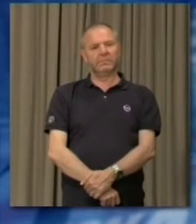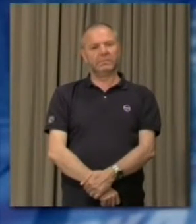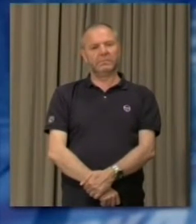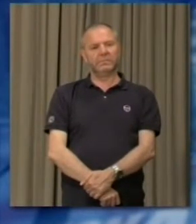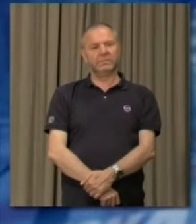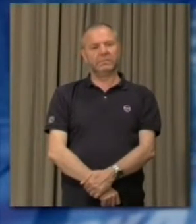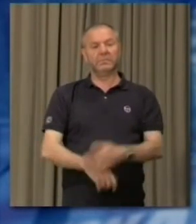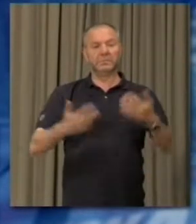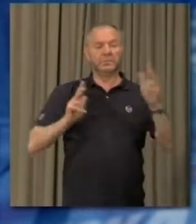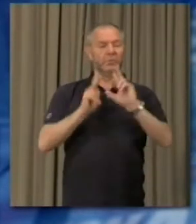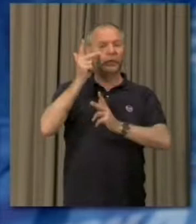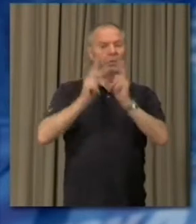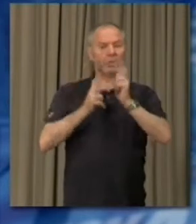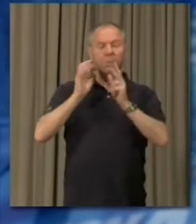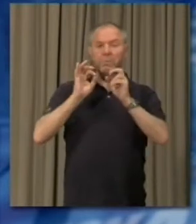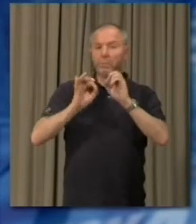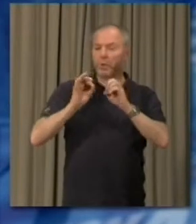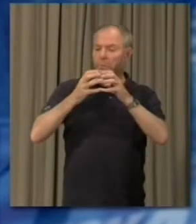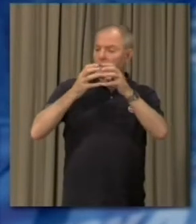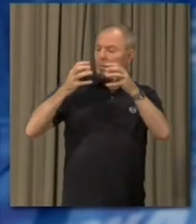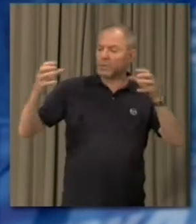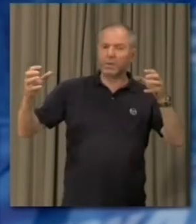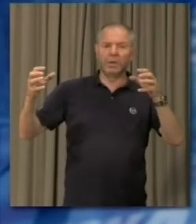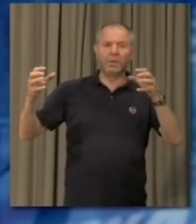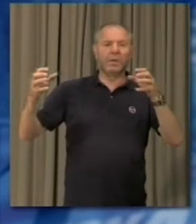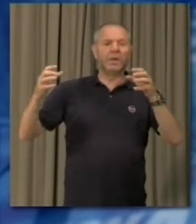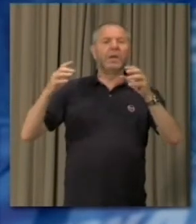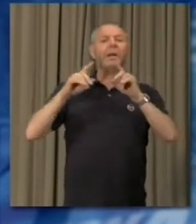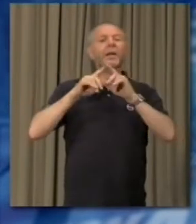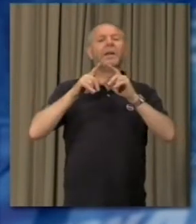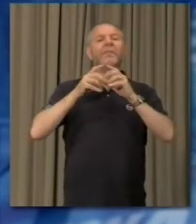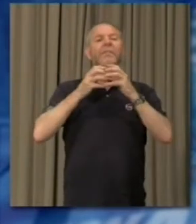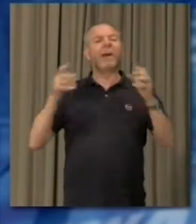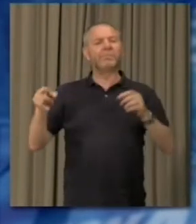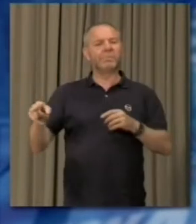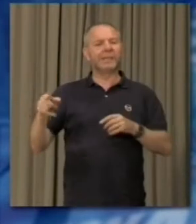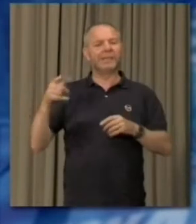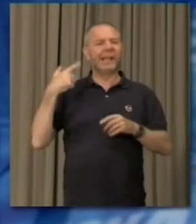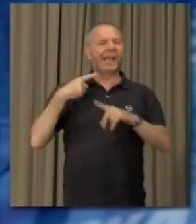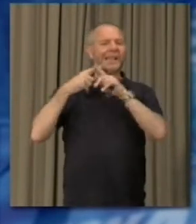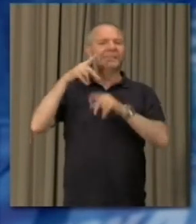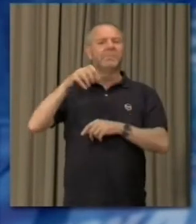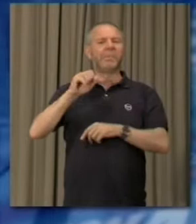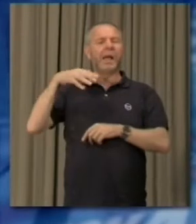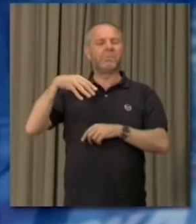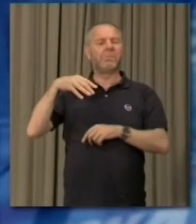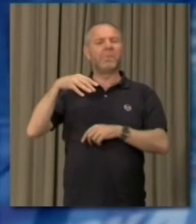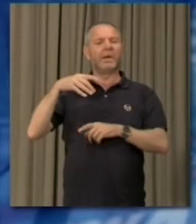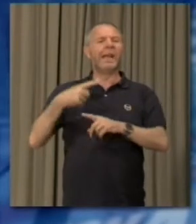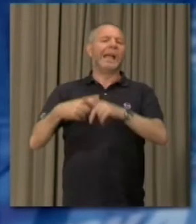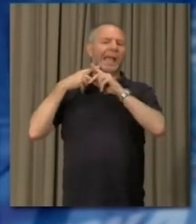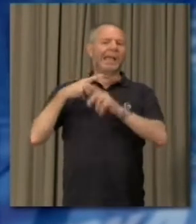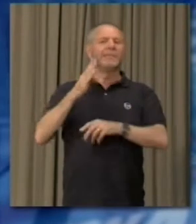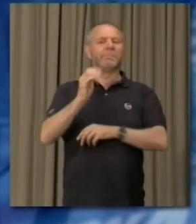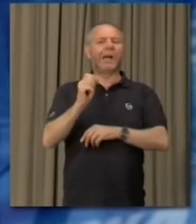Un incendio ha parzialmente distrutto lo stabilimento della Conceria Capra, già PAM e poi Bagatti, come potete vedere delle